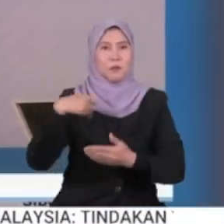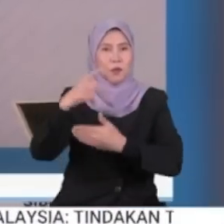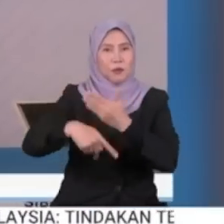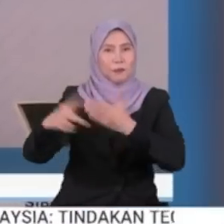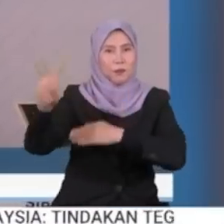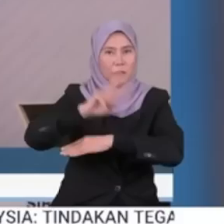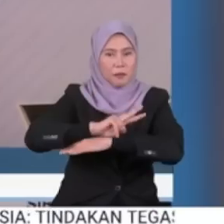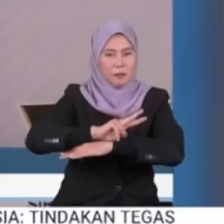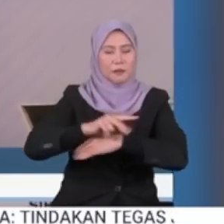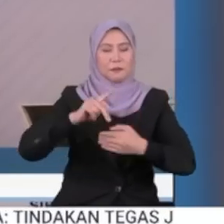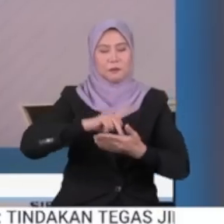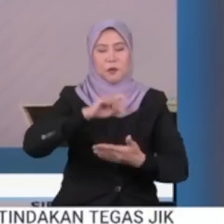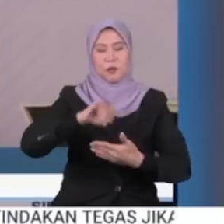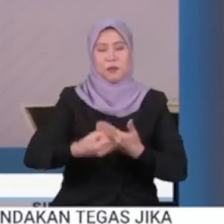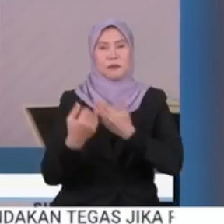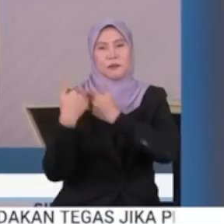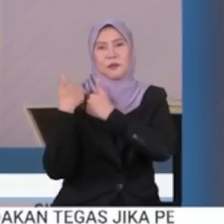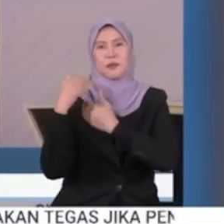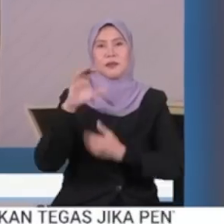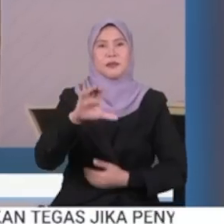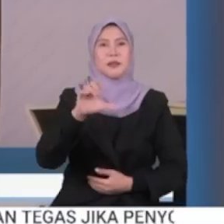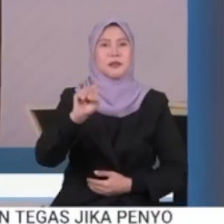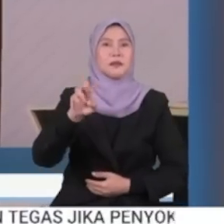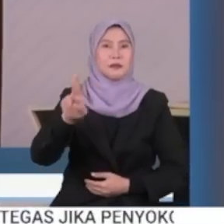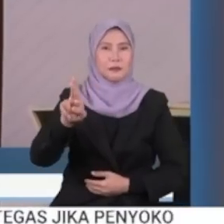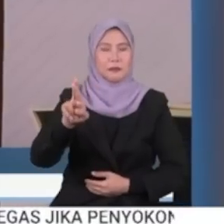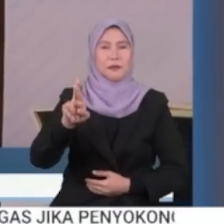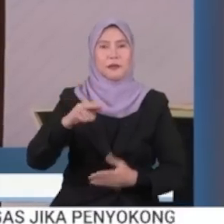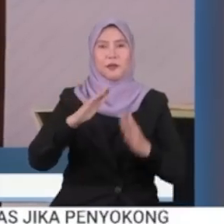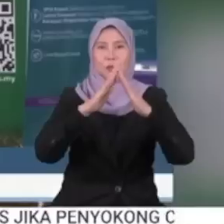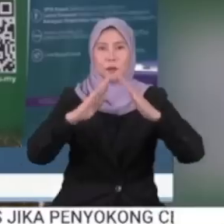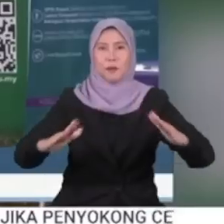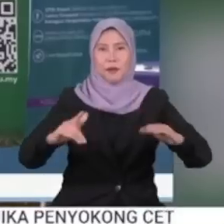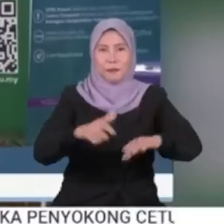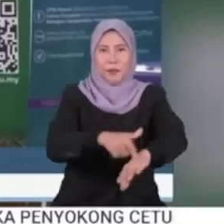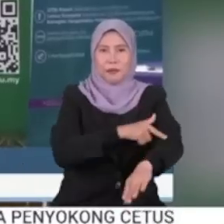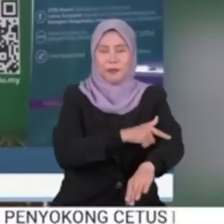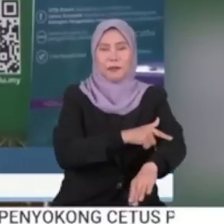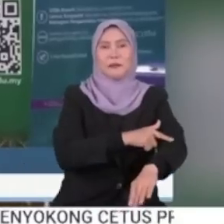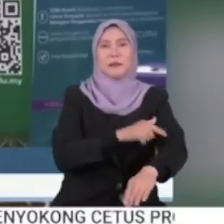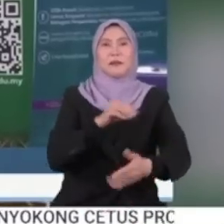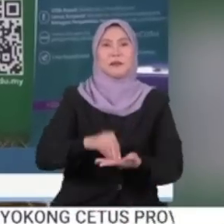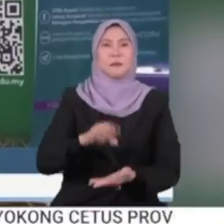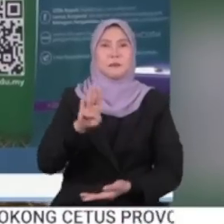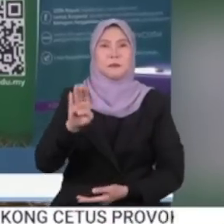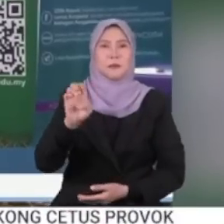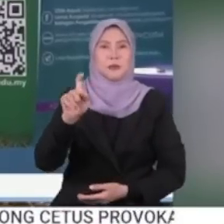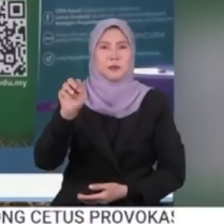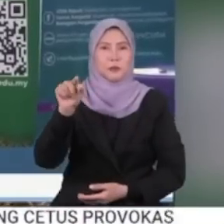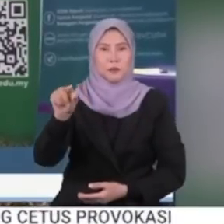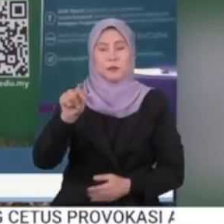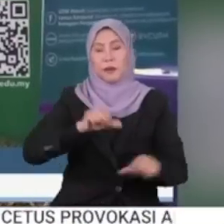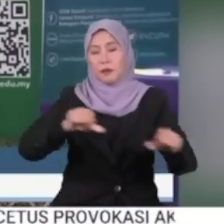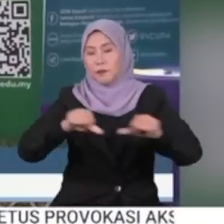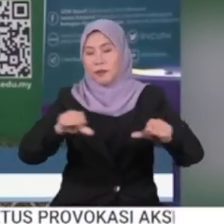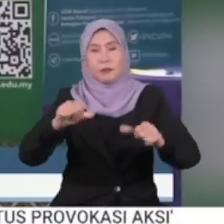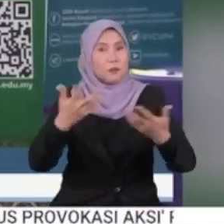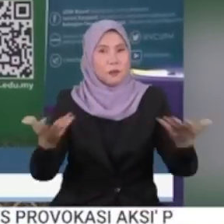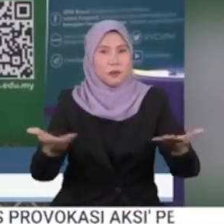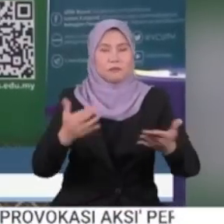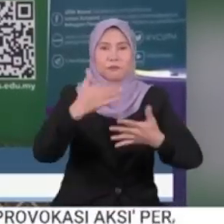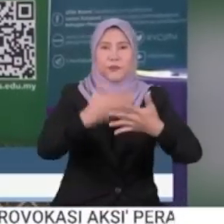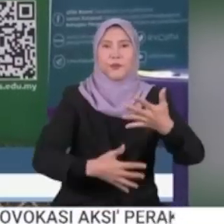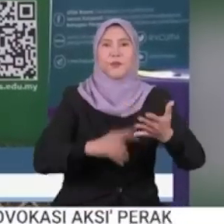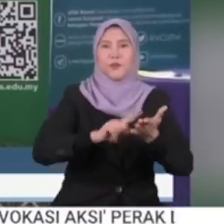itu turut mengadakan projek tanggungjawab sosial universiti di rumah panjang Sungai Langit di Betong. Antara aktiviti yang diadakan